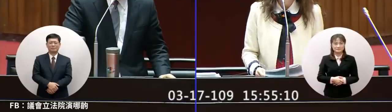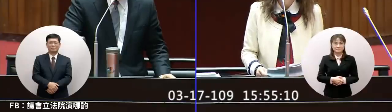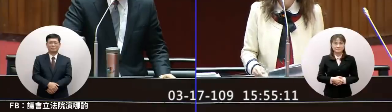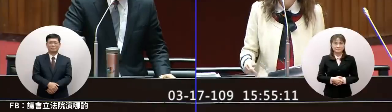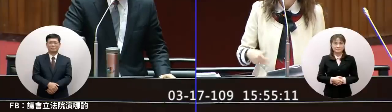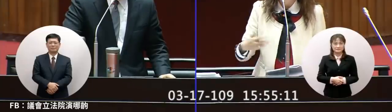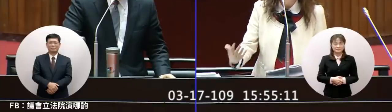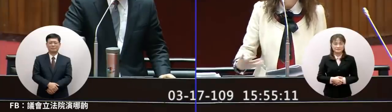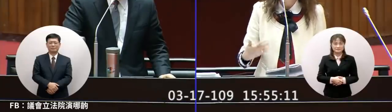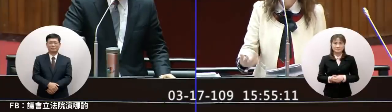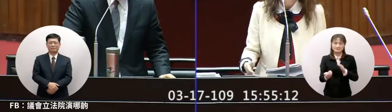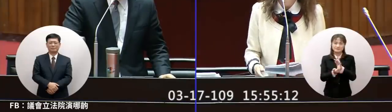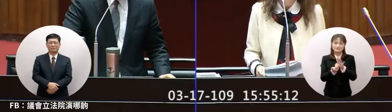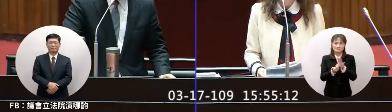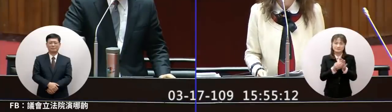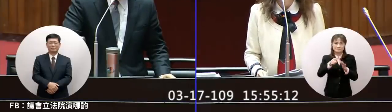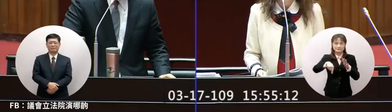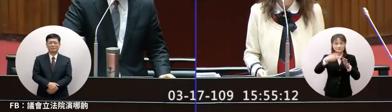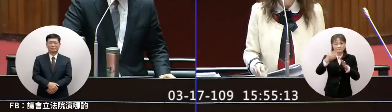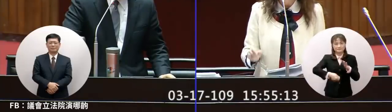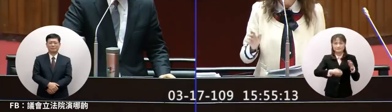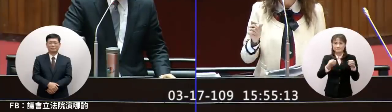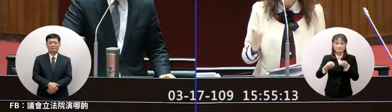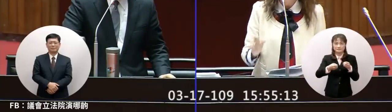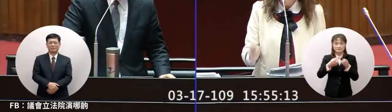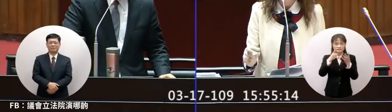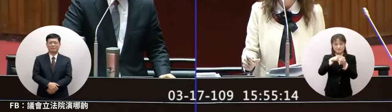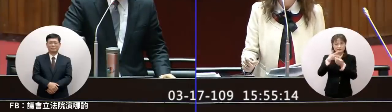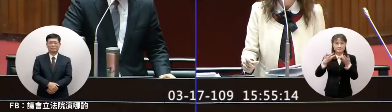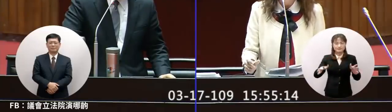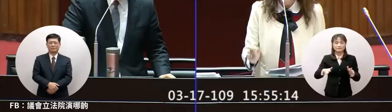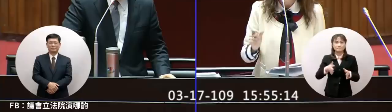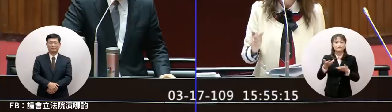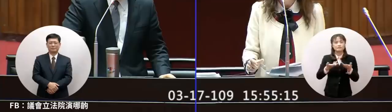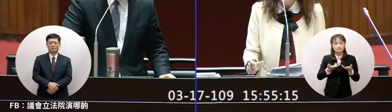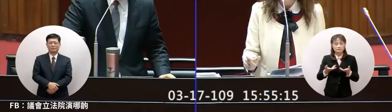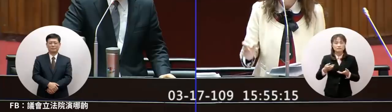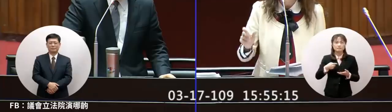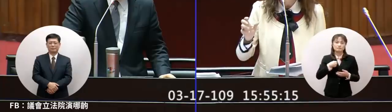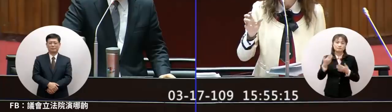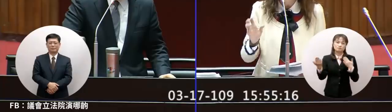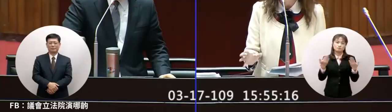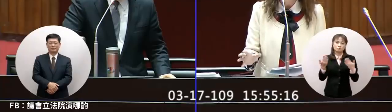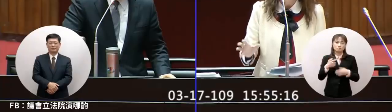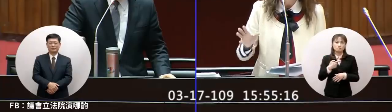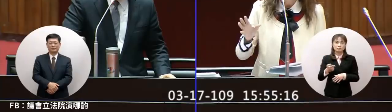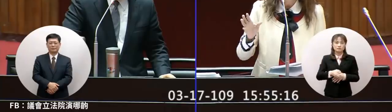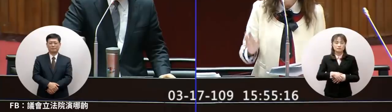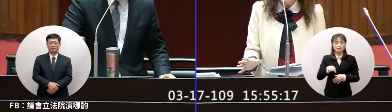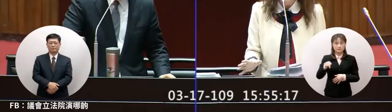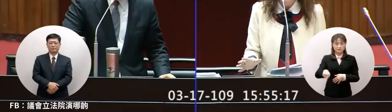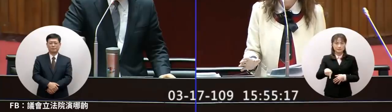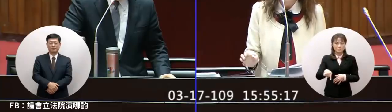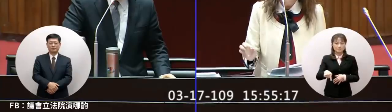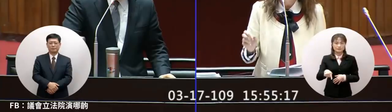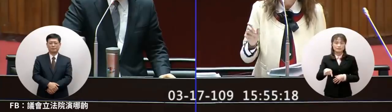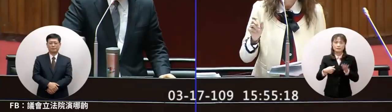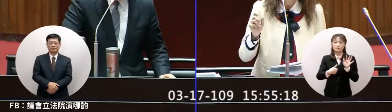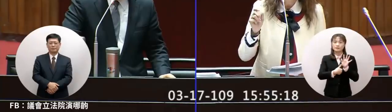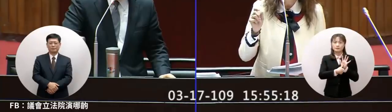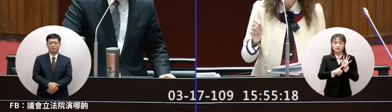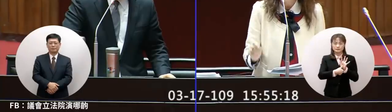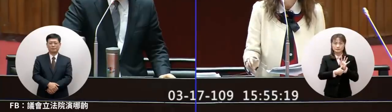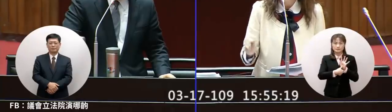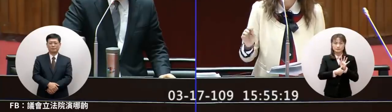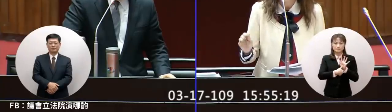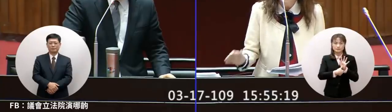只吼，甲一定安尼探讨之类遐尼侪代志，其实咱拢真了解，就是因为这个咱的国名吼，